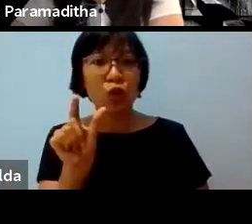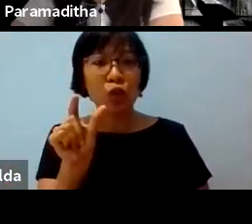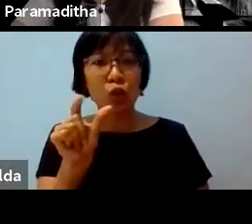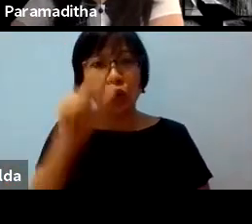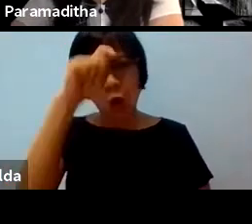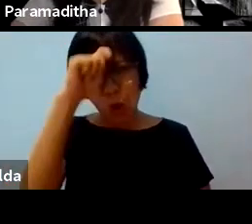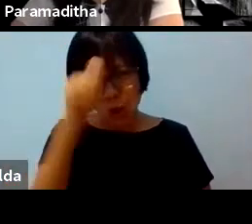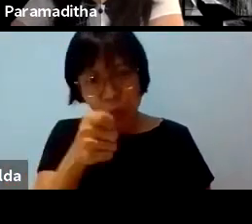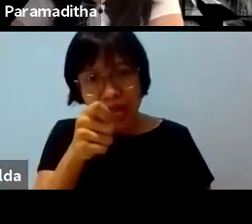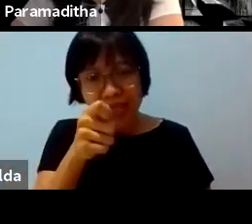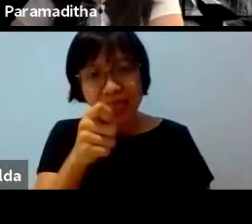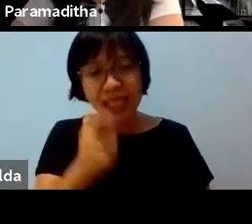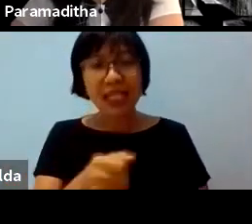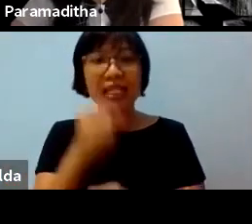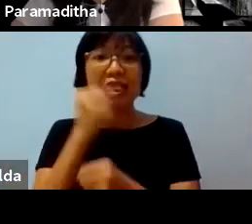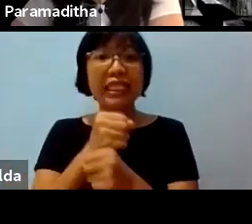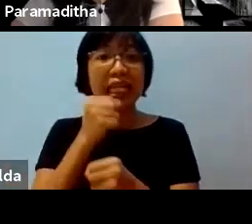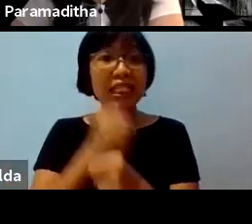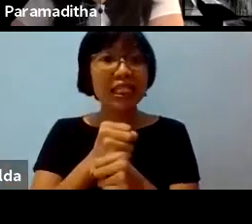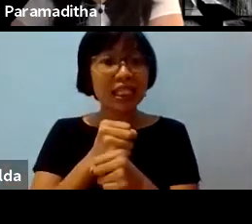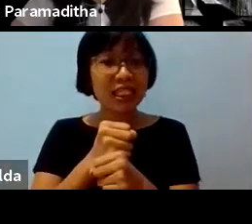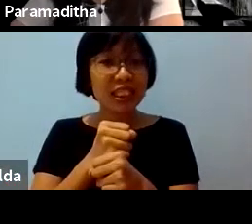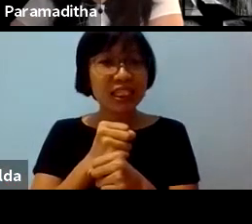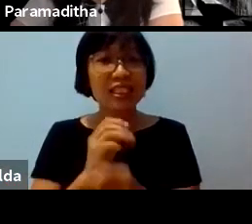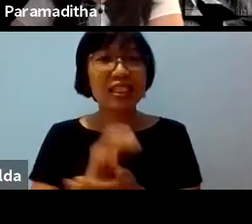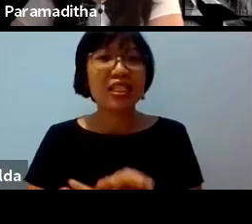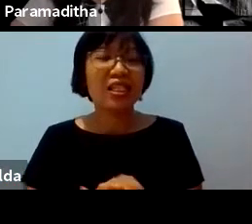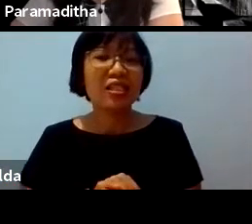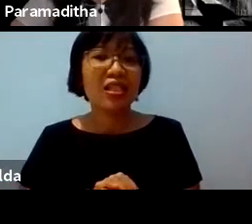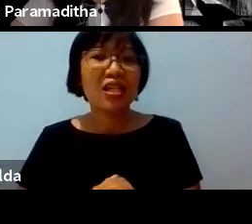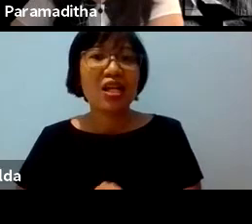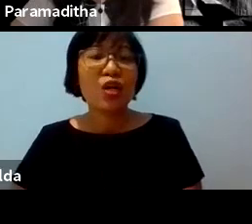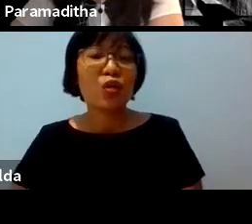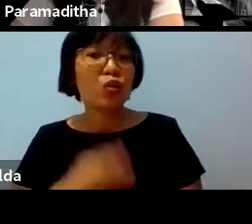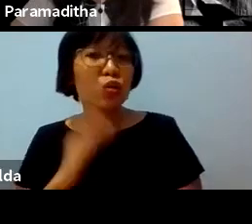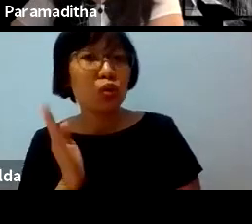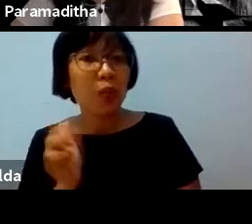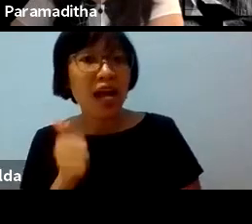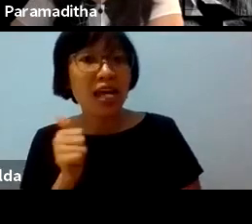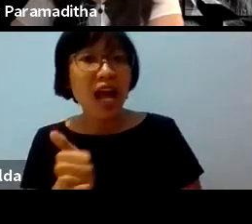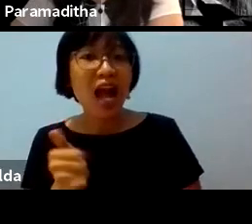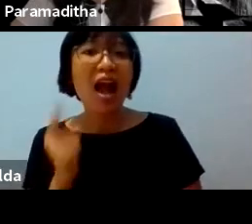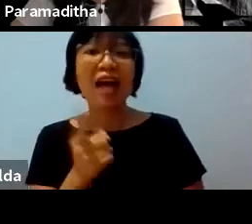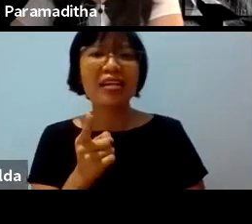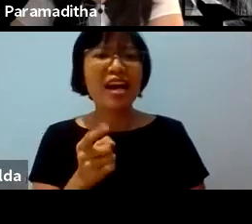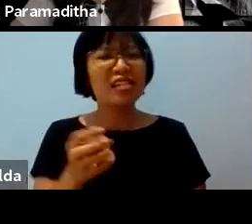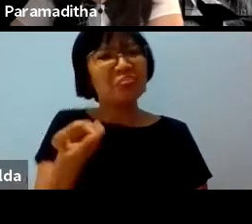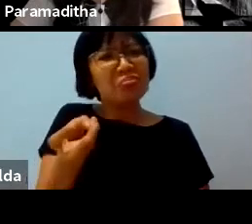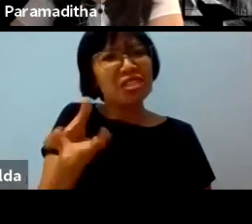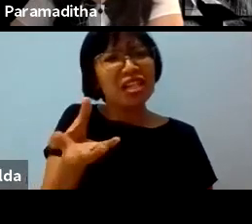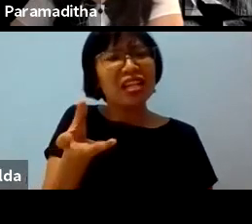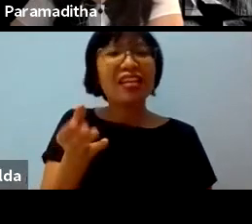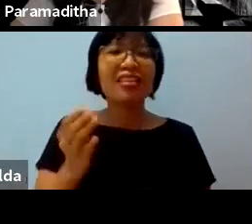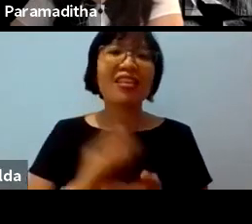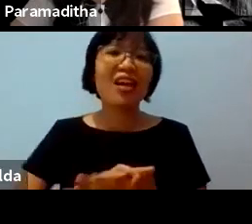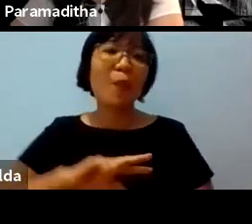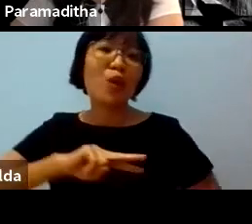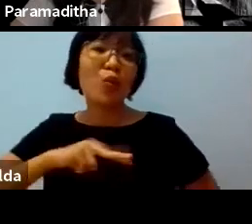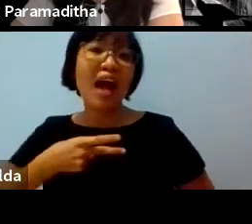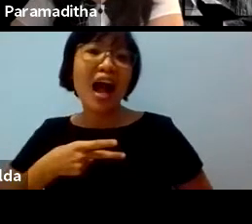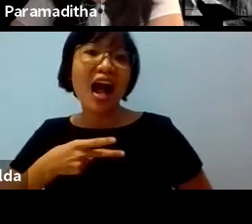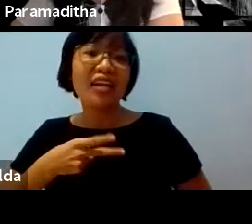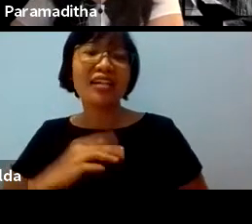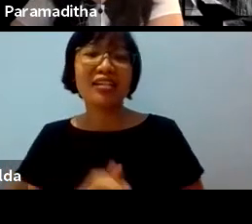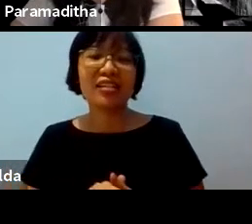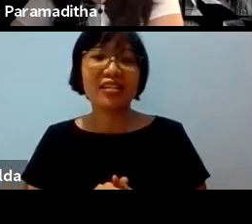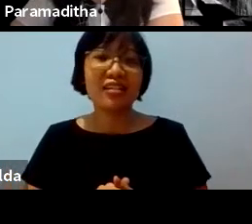dosen, saya melihat sudah cukuplah ada perubahan gitu kan, perubahan meskipun belum sampai pada levelnya di mana gitu, itu yang perlu